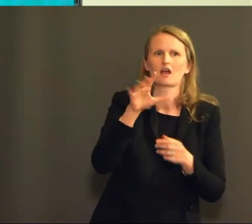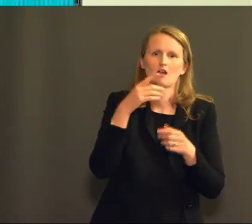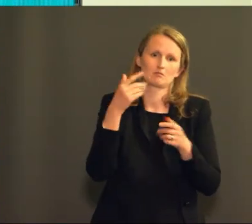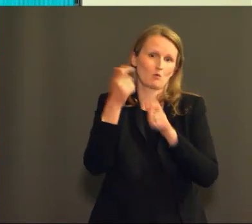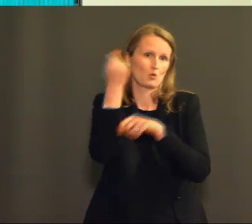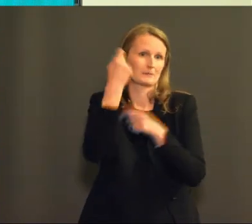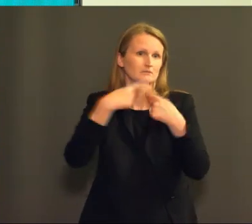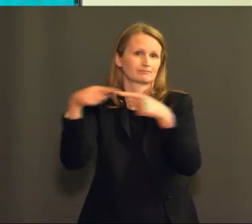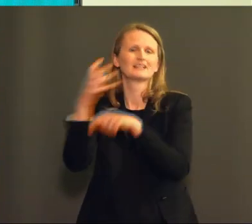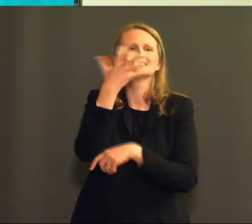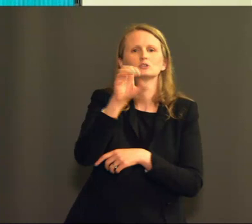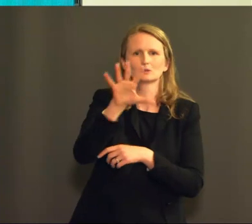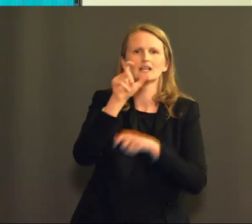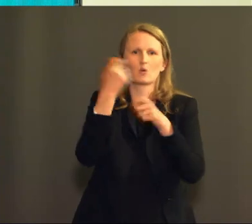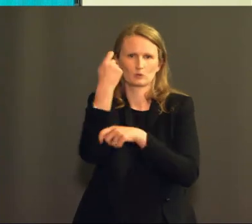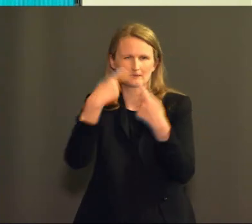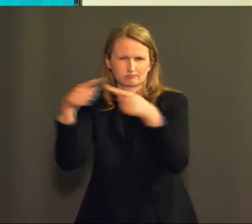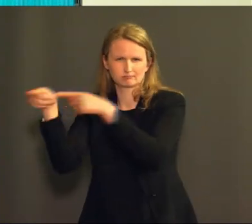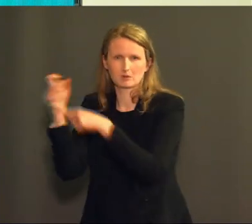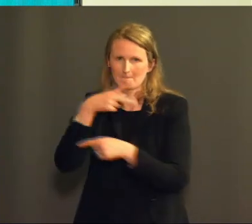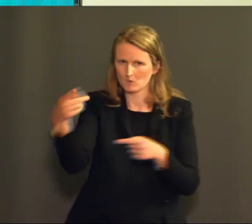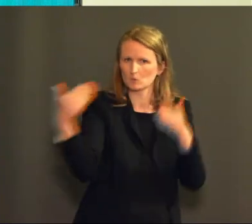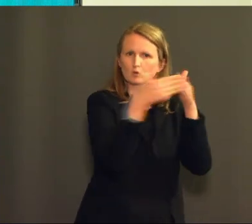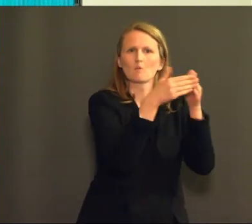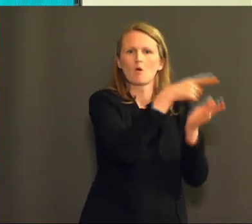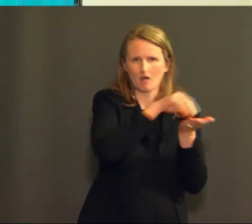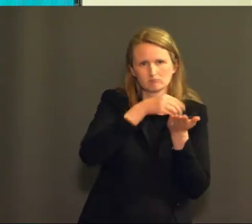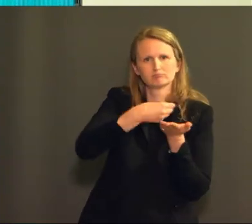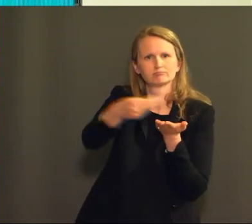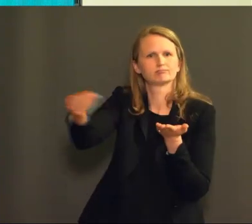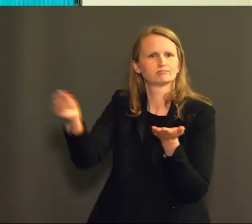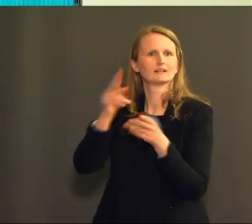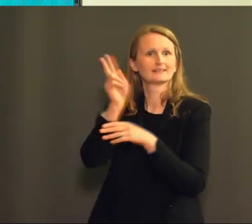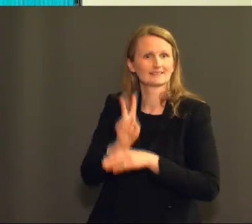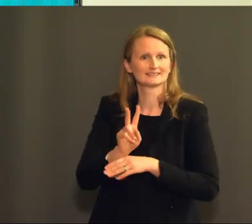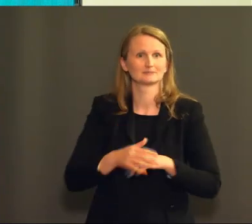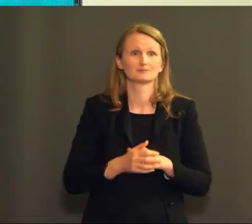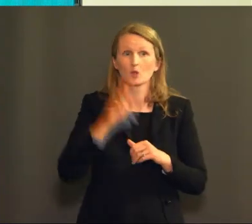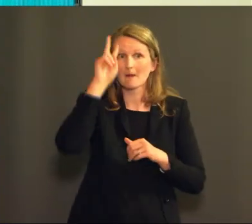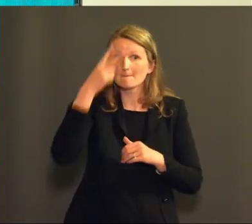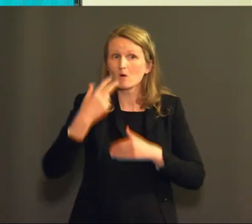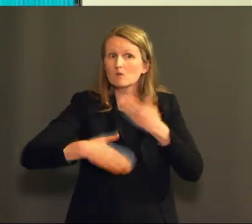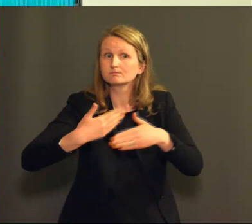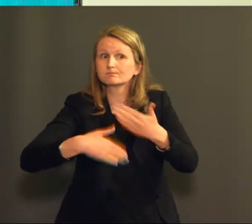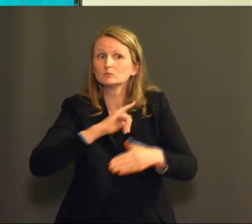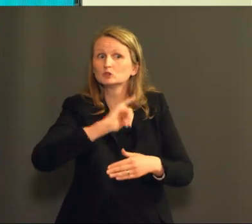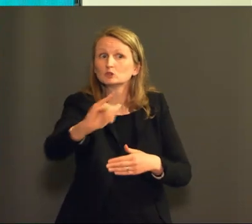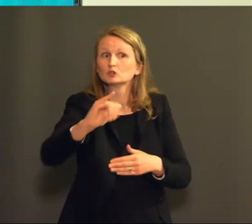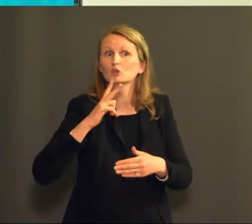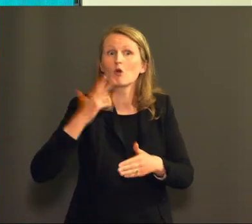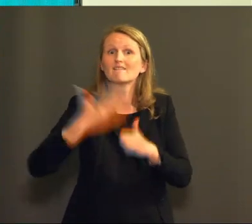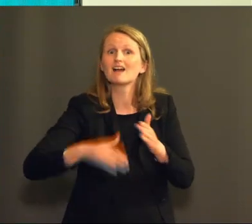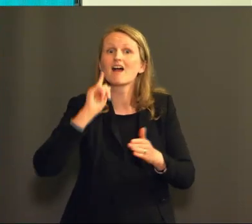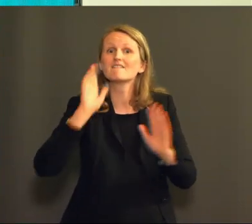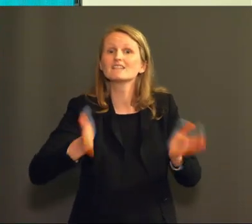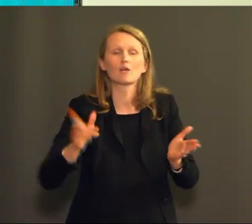se déroulait normalement jusqu'à la fin du mois d'avril, jusqu'à la fin du mois de mai. Mais l'objectif reste bien